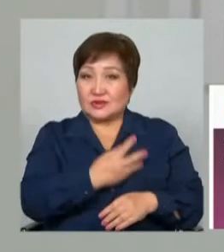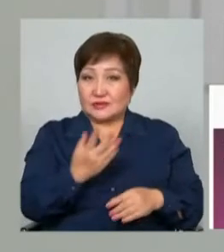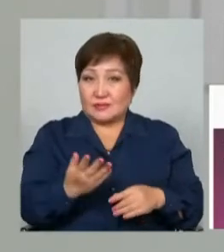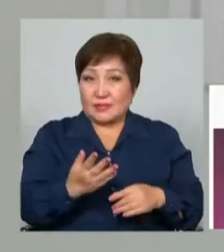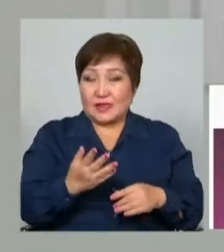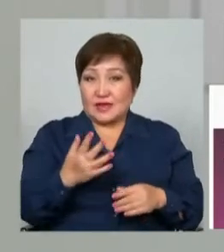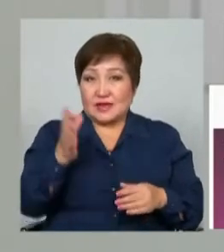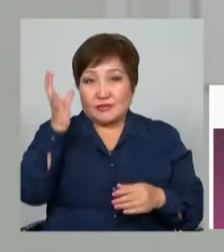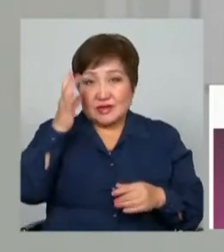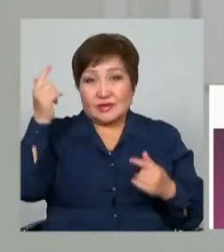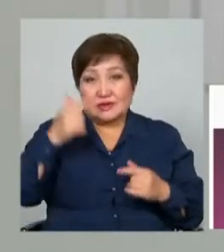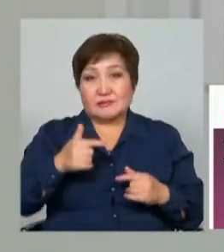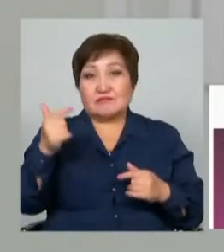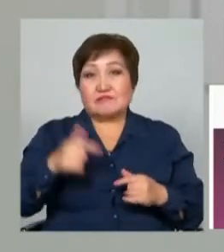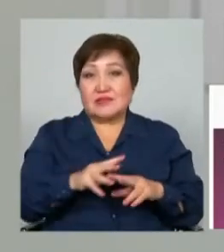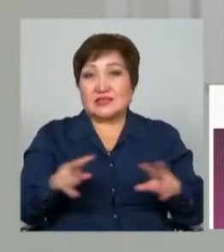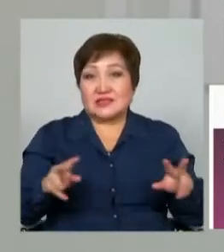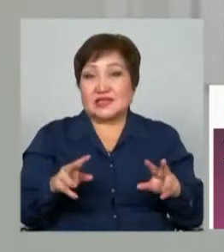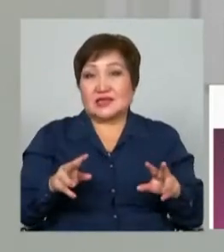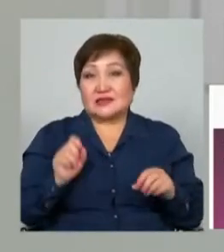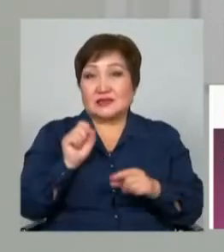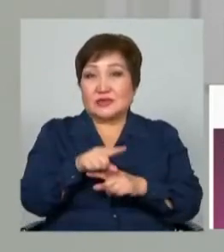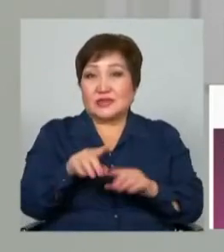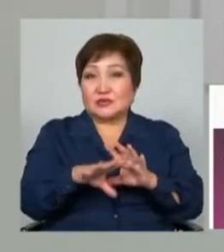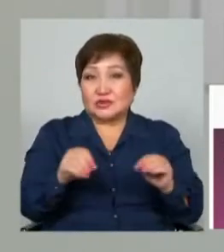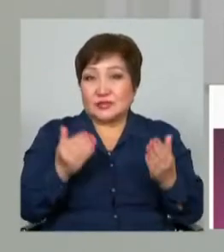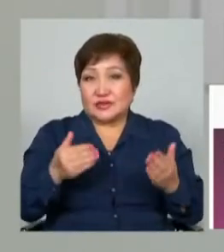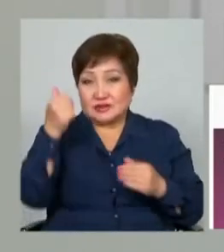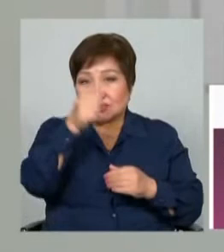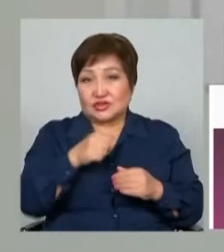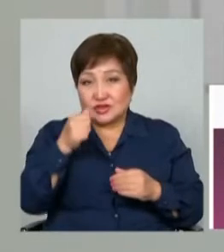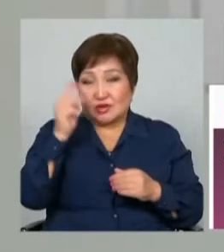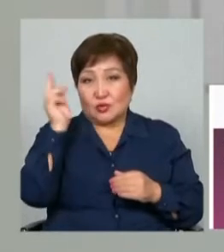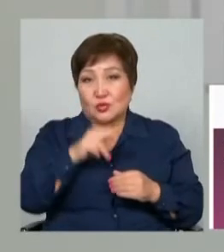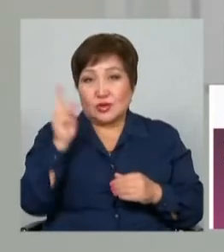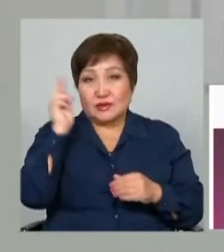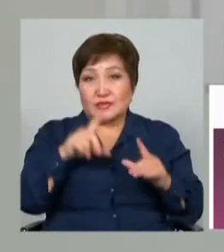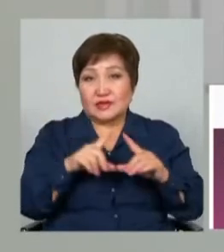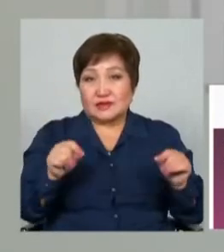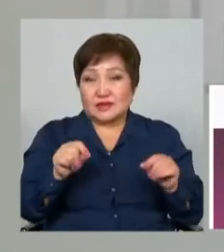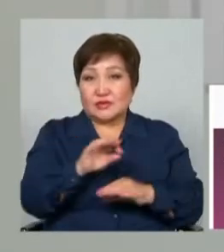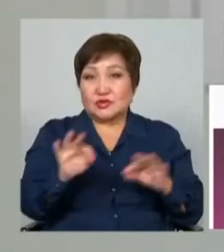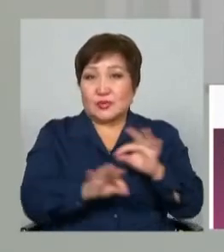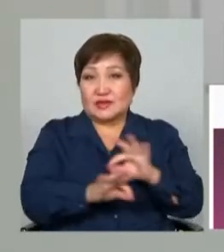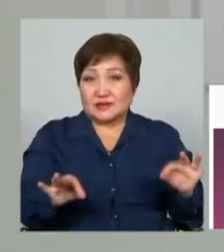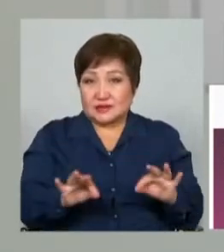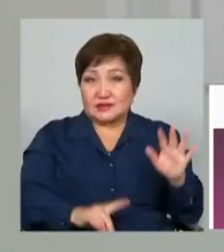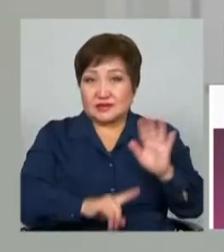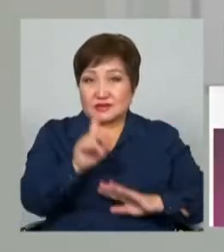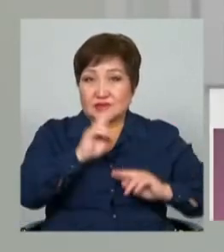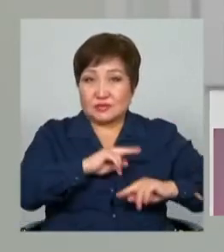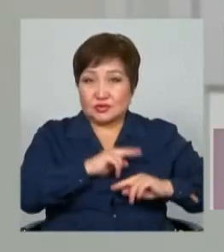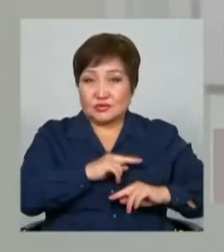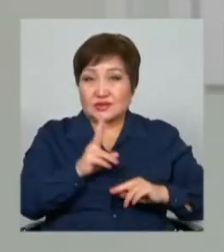Аймағамбетовтың тапсырмасы бойынша биылғы жылдары оқуға құштар мектеп жобасы іске қосылған. Осы оқуға құштар